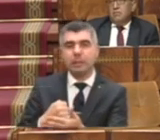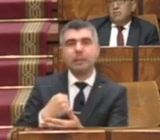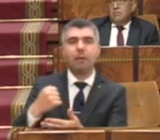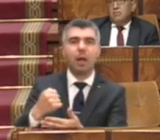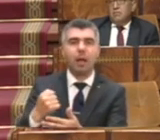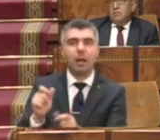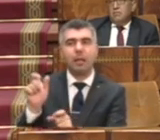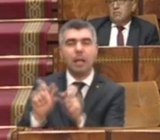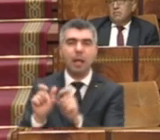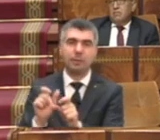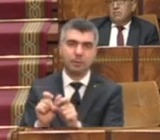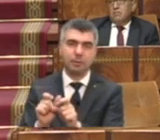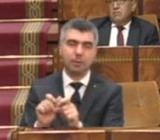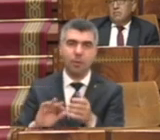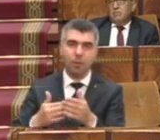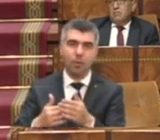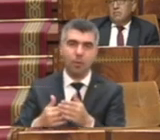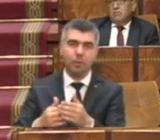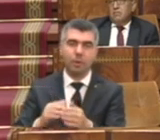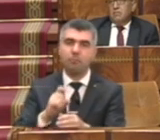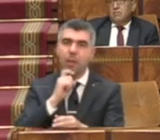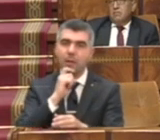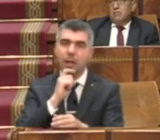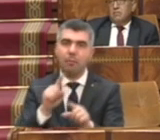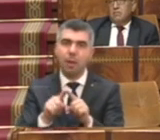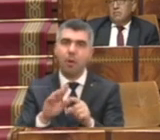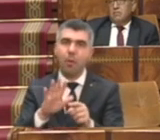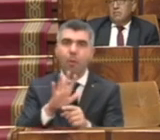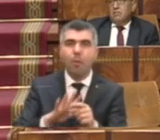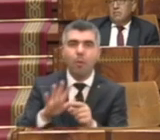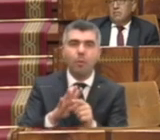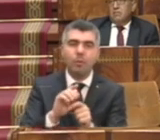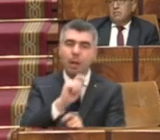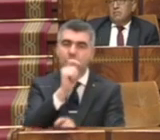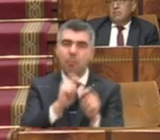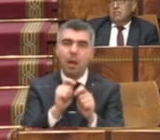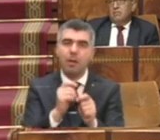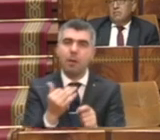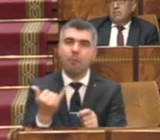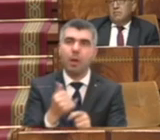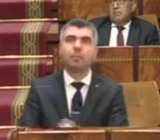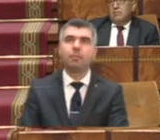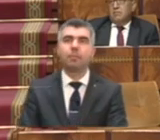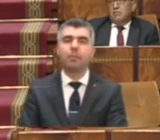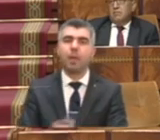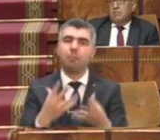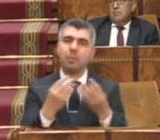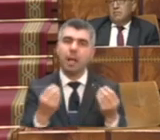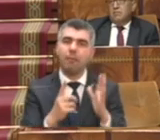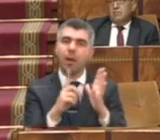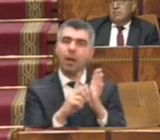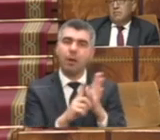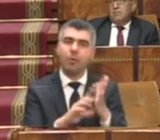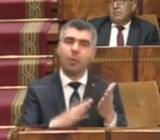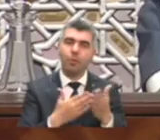ديال المواطنين، ما نخليوش شي واحد جهه معينه اللي كتحكم في تصاميم اعاده الهيكله. مجموعه القوانين السيده الوزيره